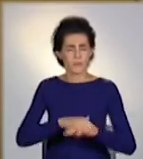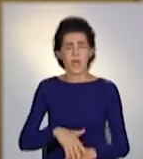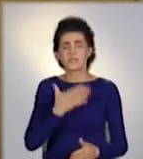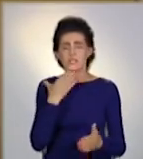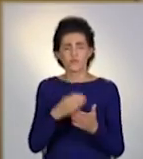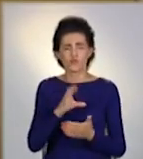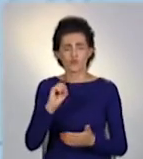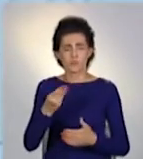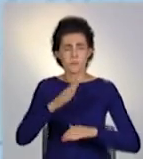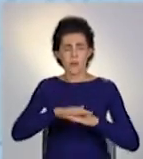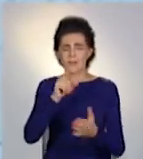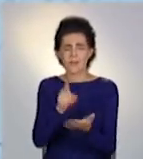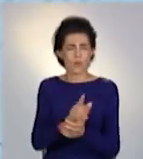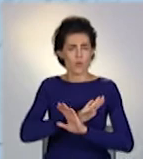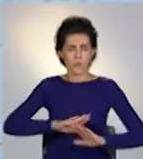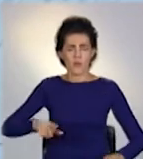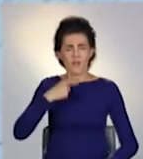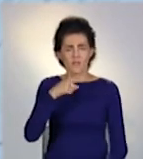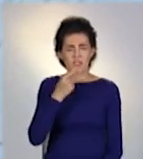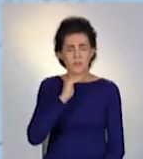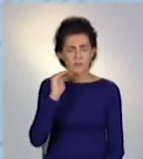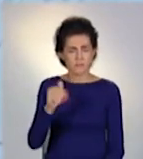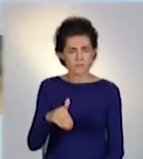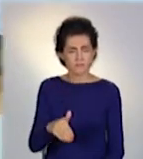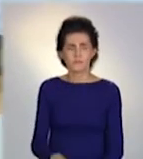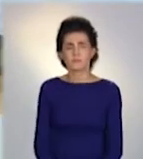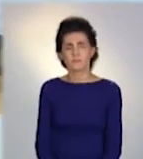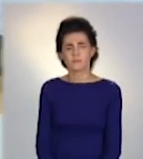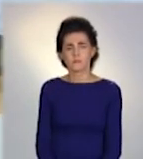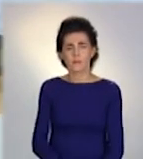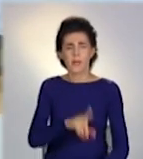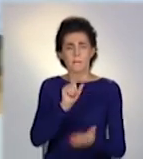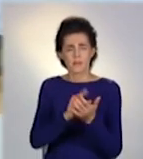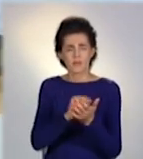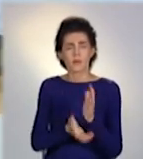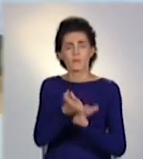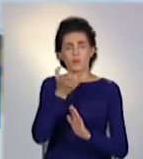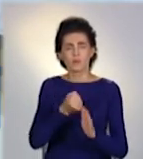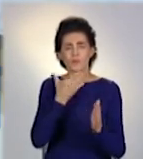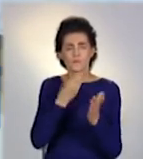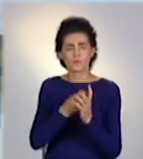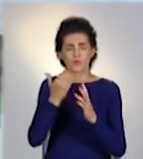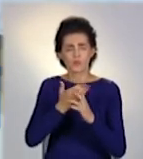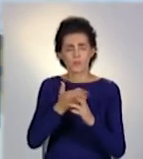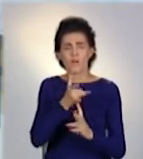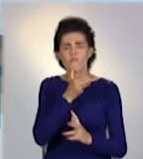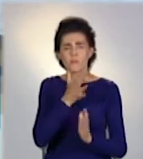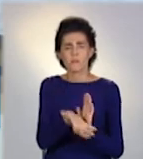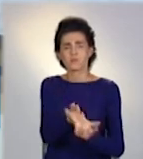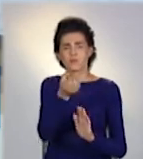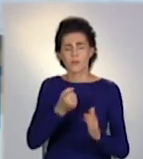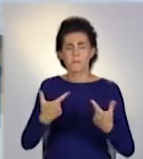банківський рахунок не обов'язково, зазначають спеціалісти. Пенсіонери одержать свою субсидію за місцем